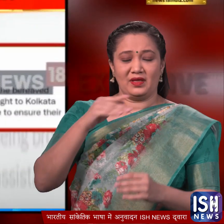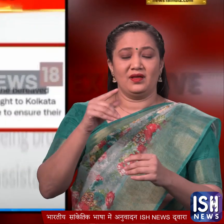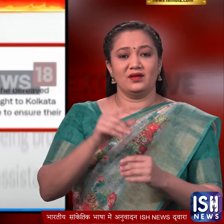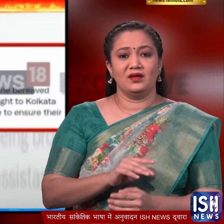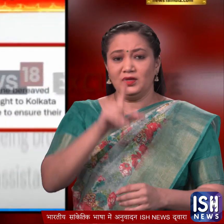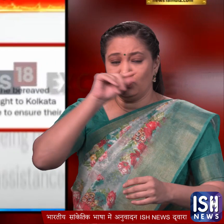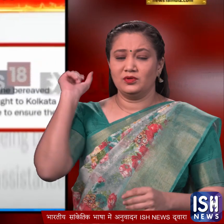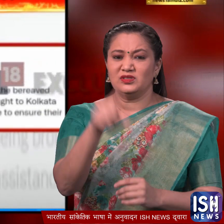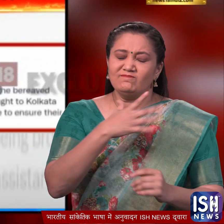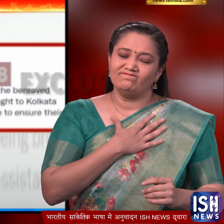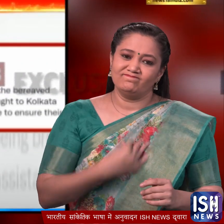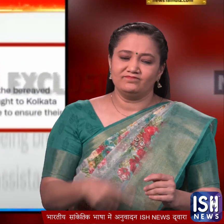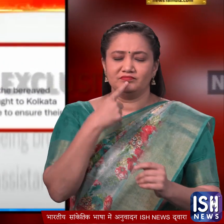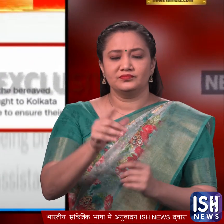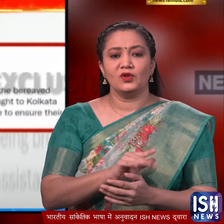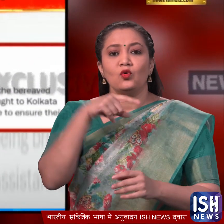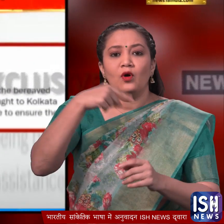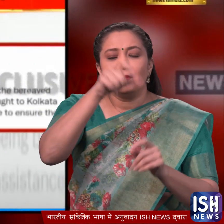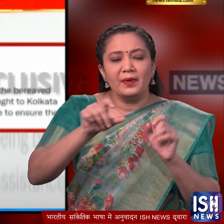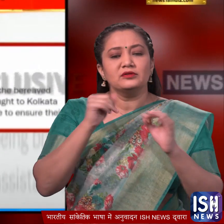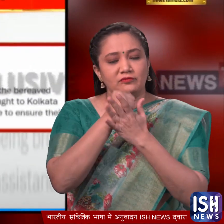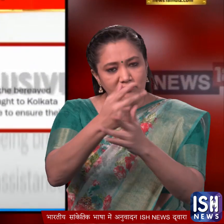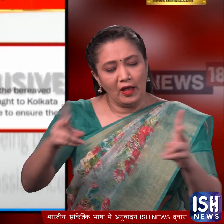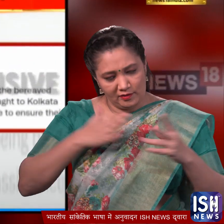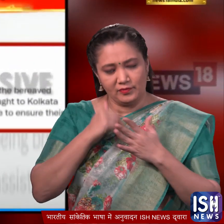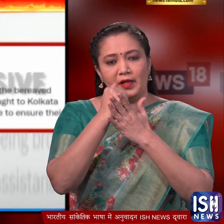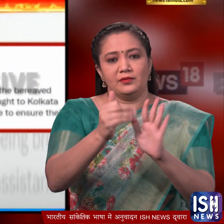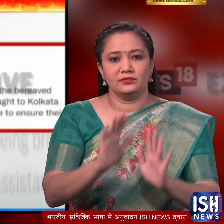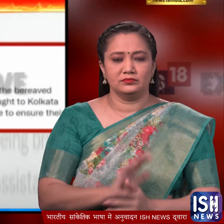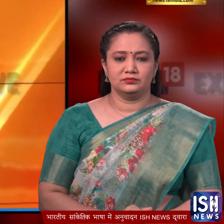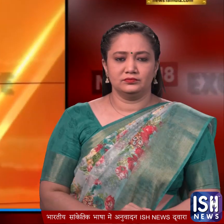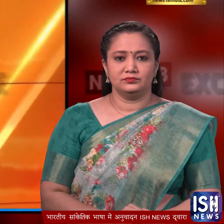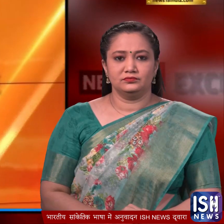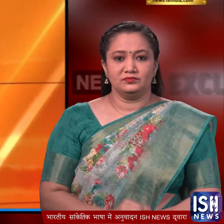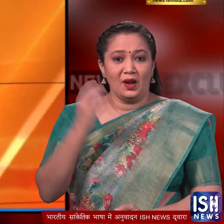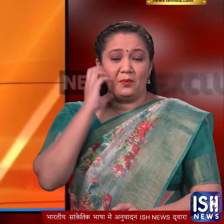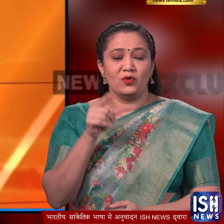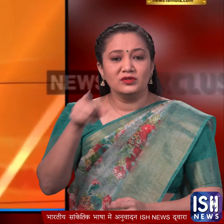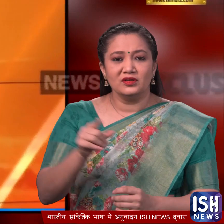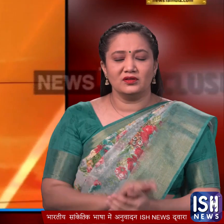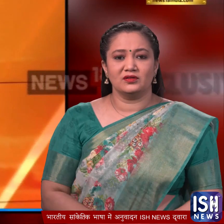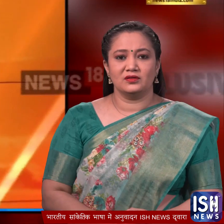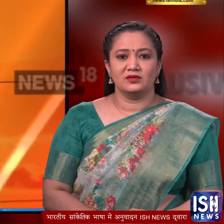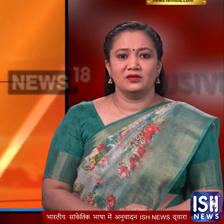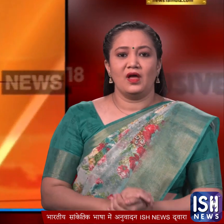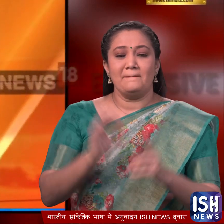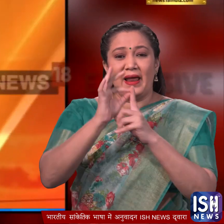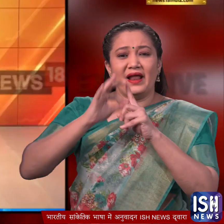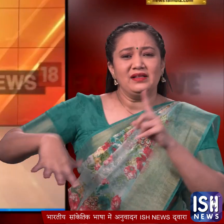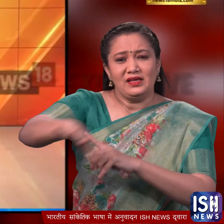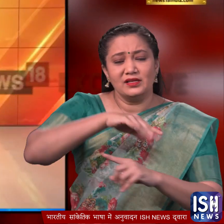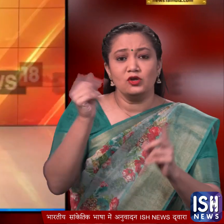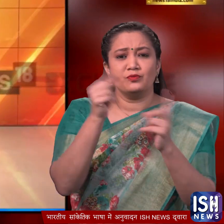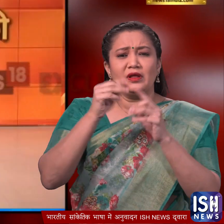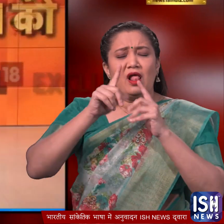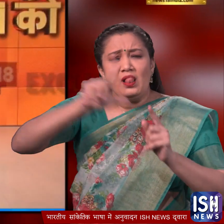ममता बनर्जी ने ट्वीट कर दुख जताया और पीड़ितों को हर तरह की मदद देने का भरोसा दिया। प्रधानमंत्री नरेंद्र मोदी ने संगम नगरी प्रयागराज